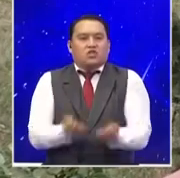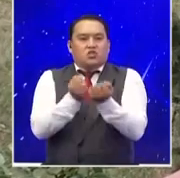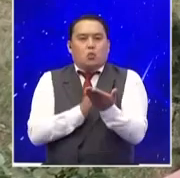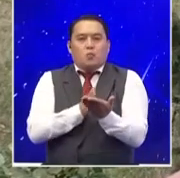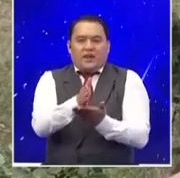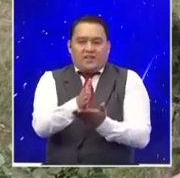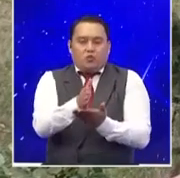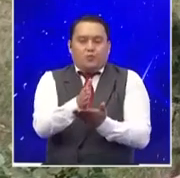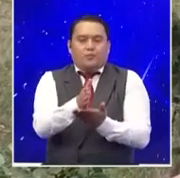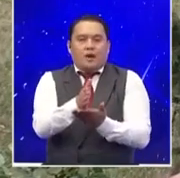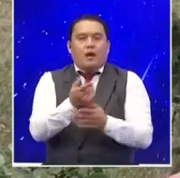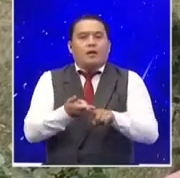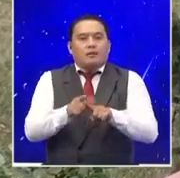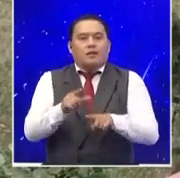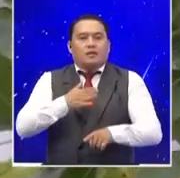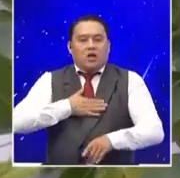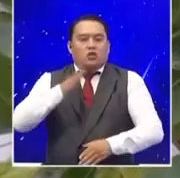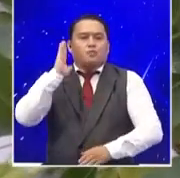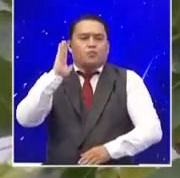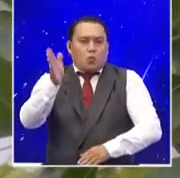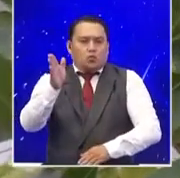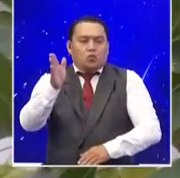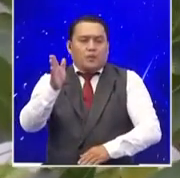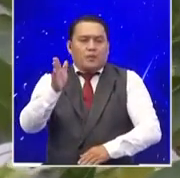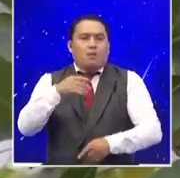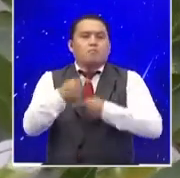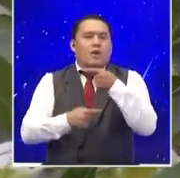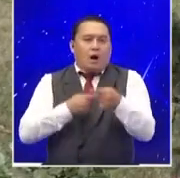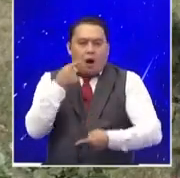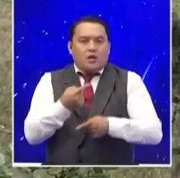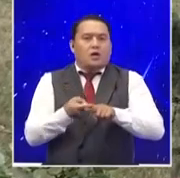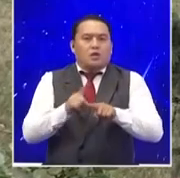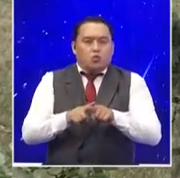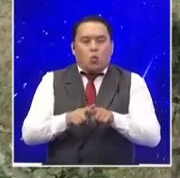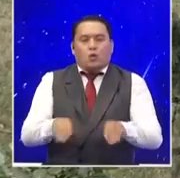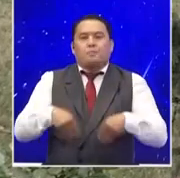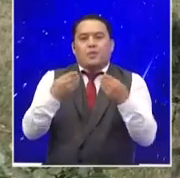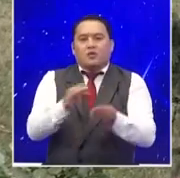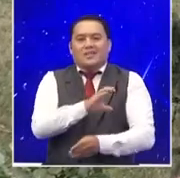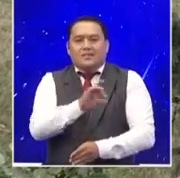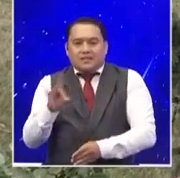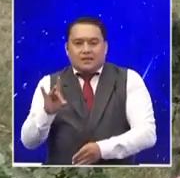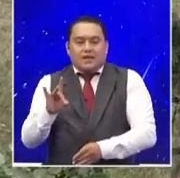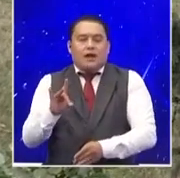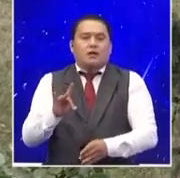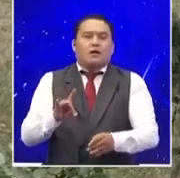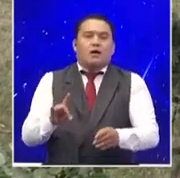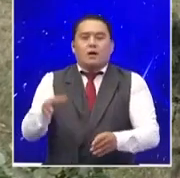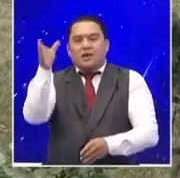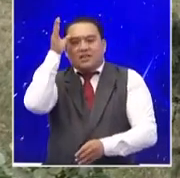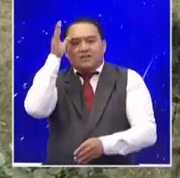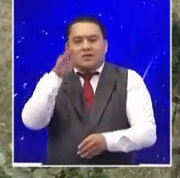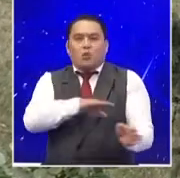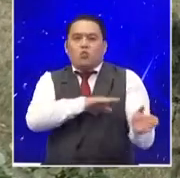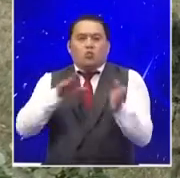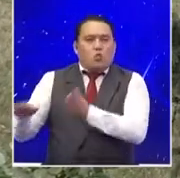политику? Все-таки это наше будущее и то поколение, которое получило при Советском Союзе, при бывшем строе образования, оно